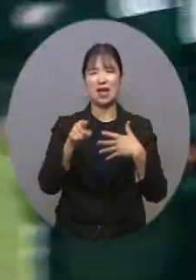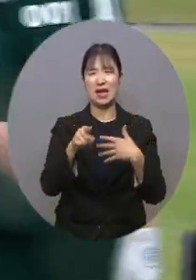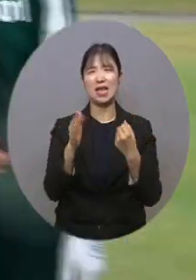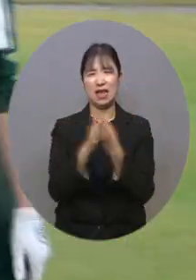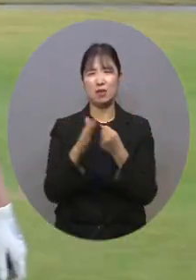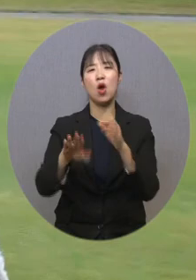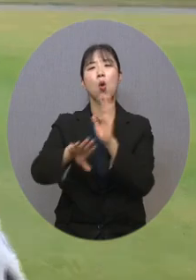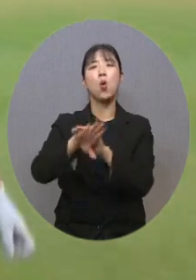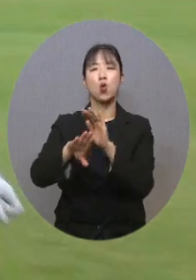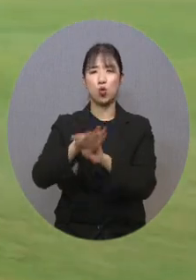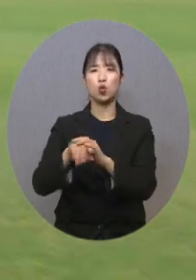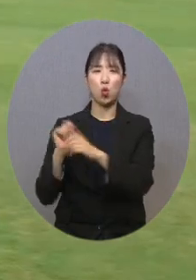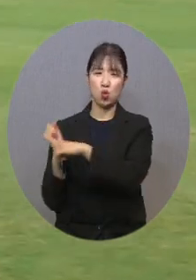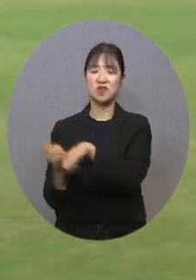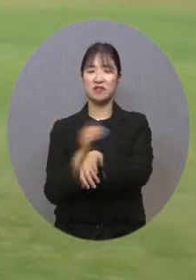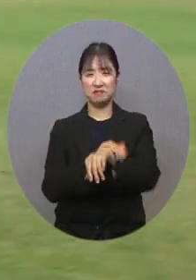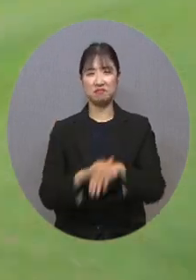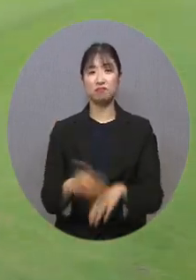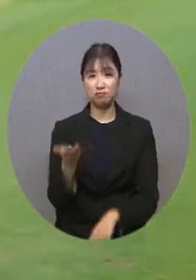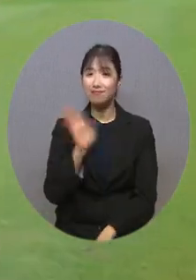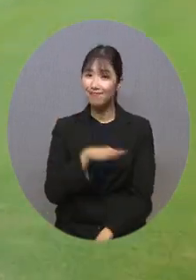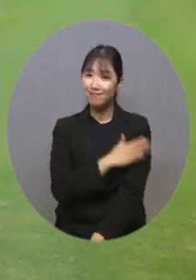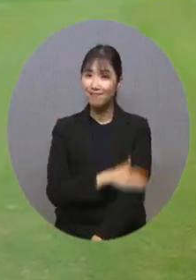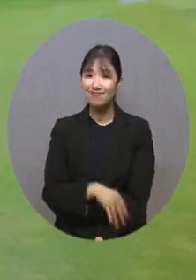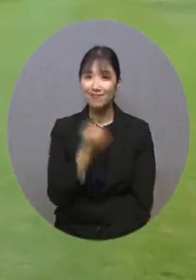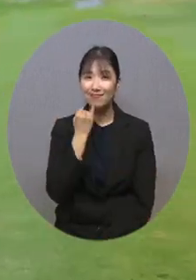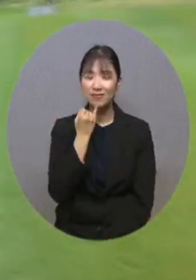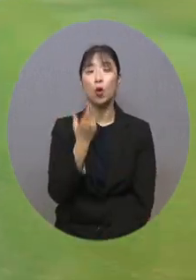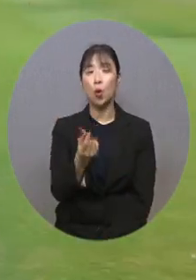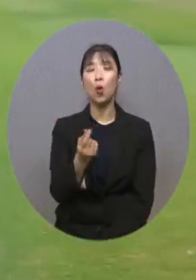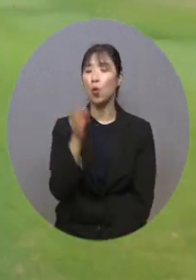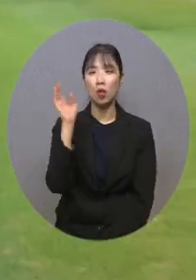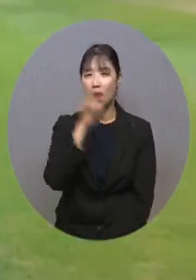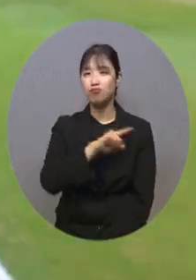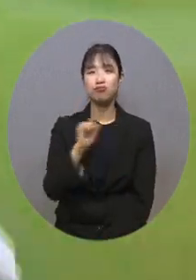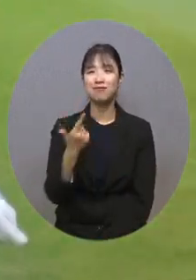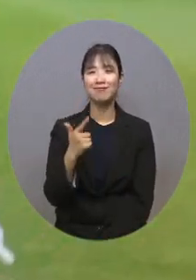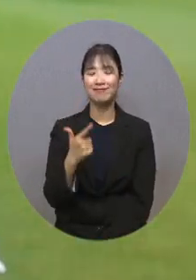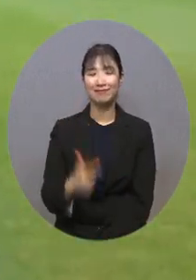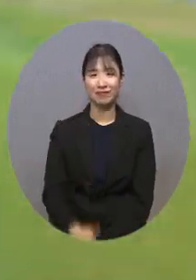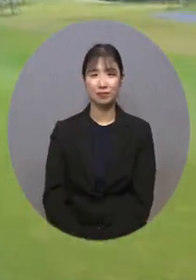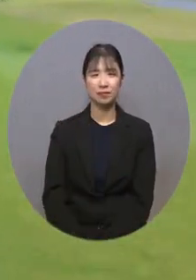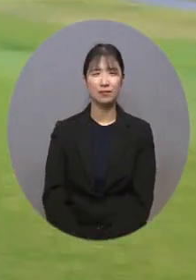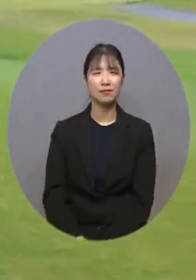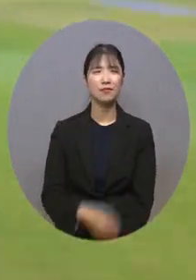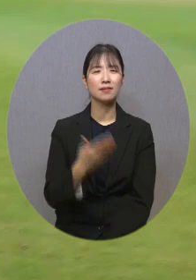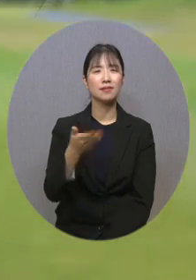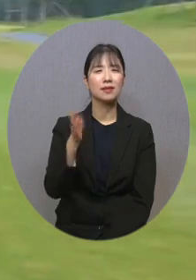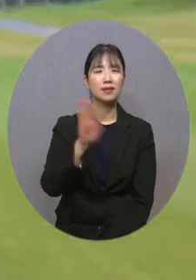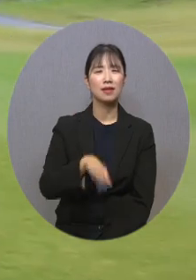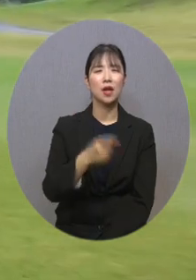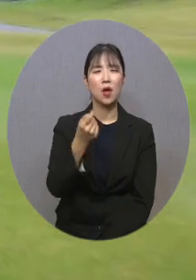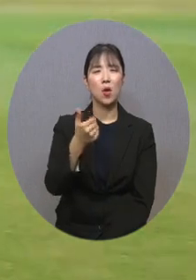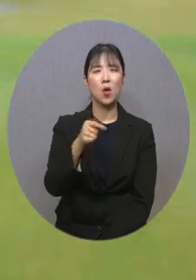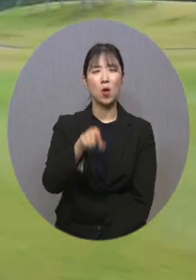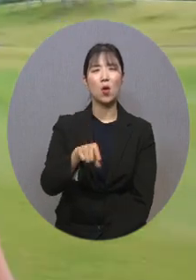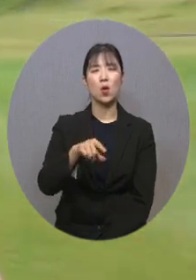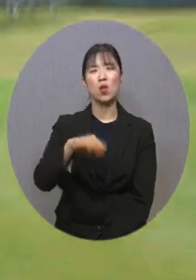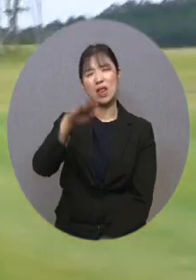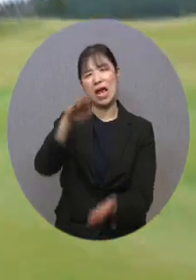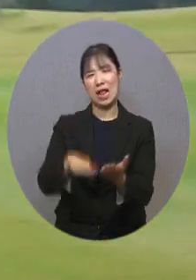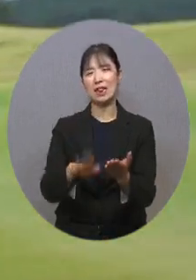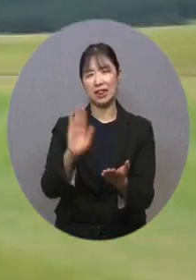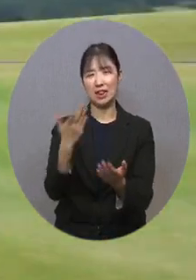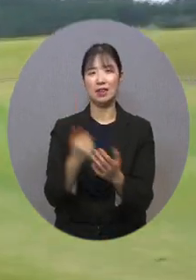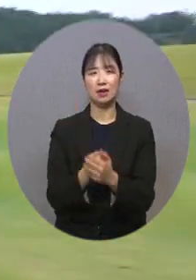맞아. 넘어갔어. 잘 쳤지, 어. 근데. 어, 괜찮아, 괜찮아. 그냥, 어, 나쁘지 않았어. 어, 좋았어, 좋았어. 근데 설 맞아서 탄도가 좀 낮아가지고. 근데 나는